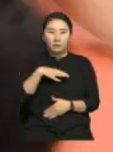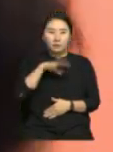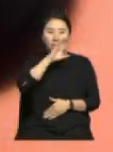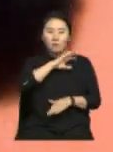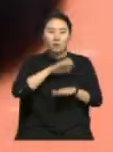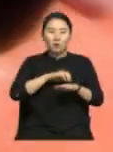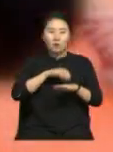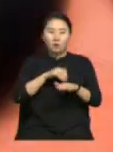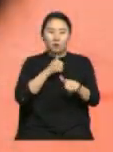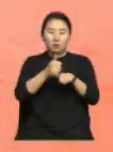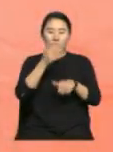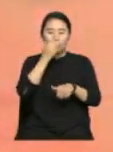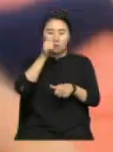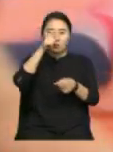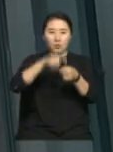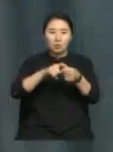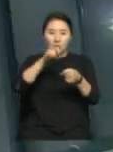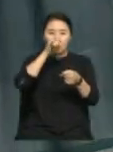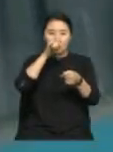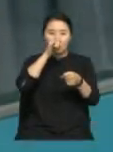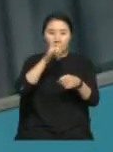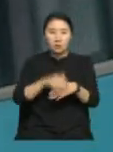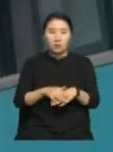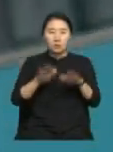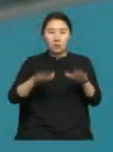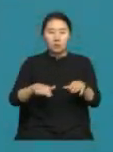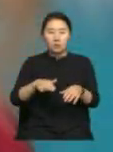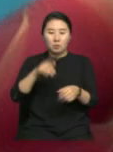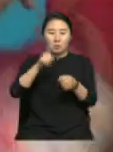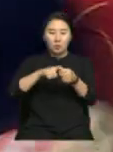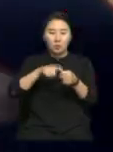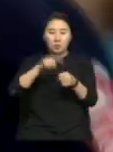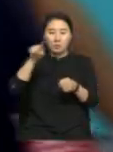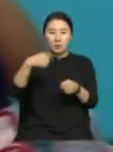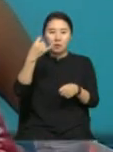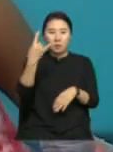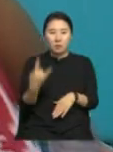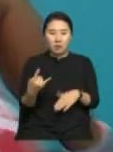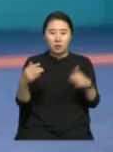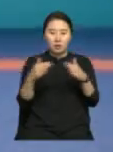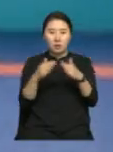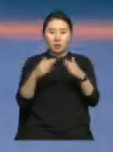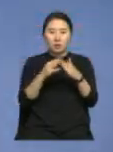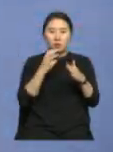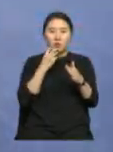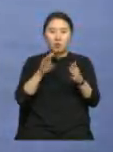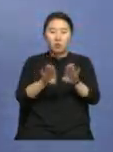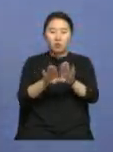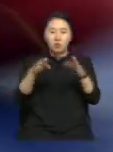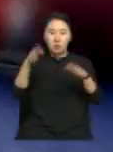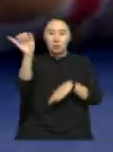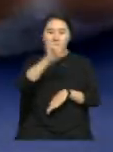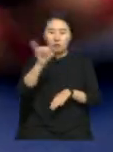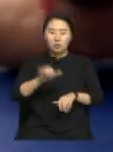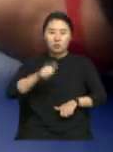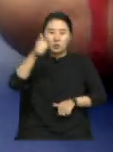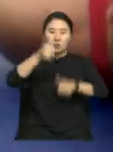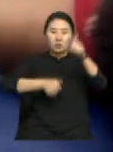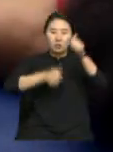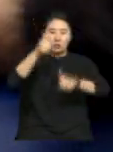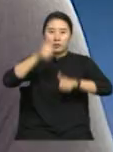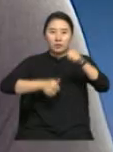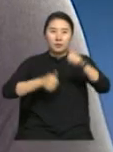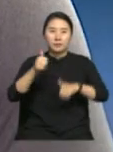있는 건 목표가 있기 때문입니다. 이번 목표는 100번째, 그것도 홈그라운드 서울에서 열리는 전국체전